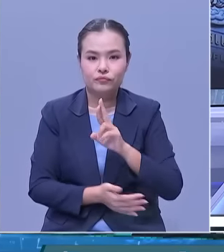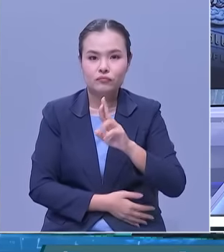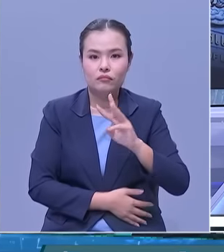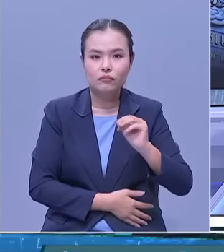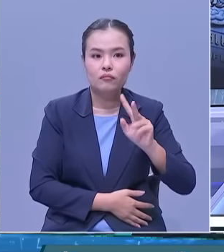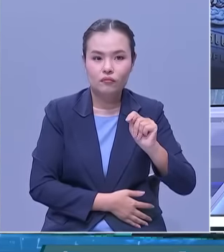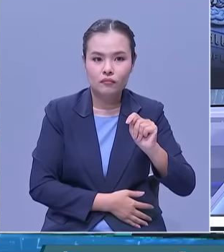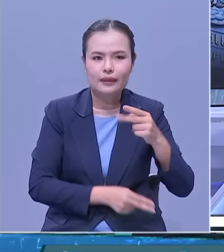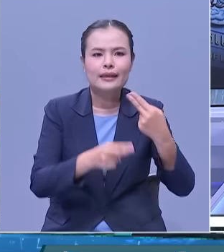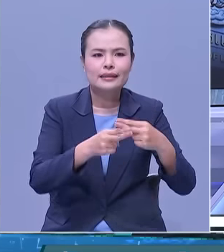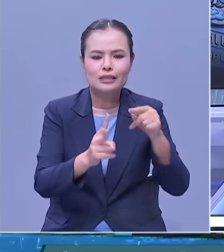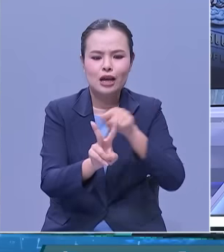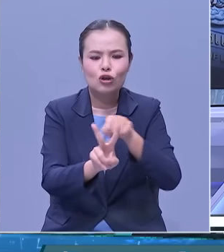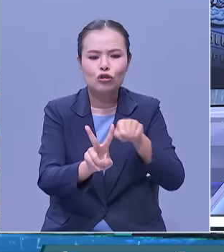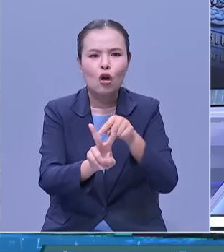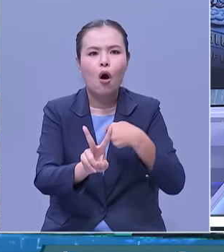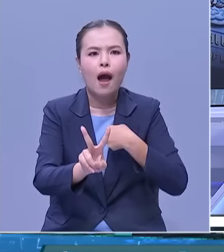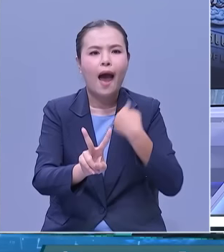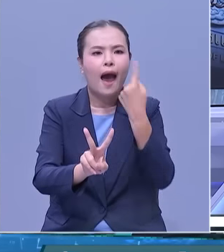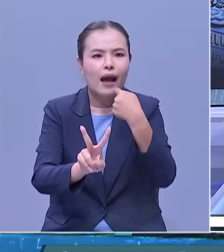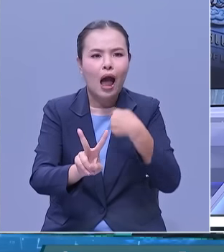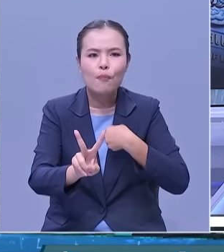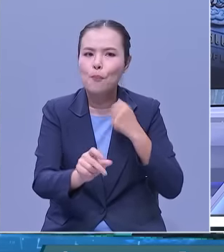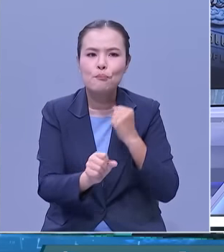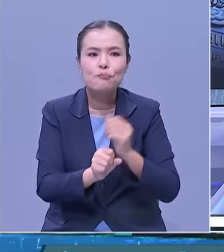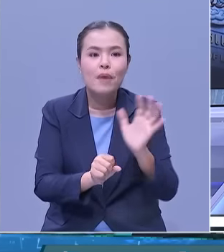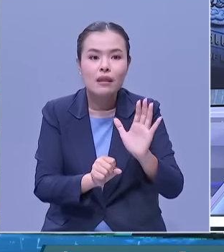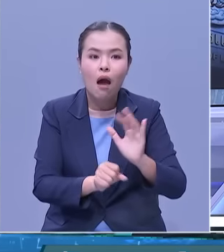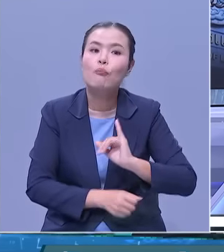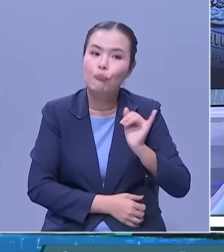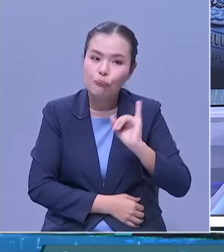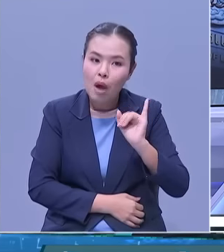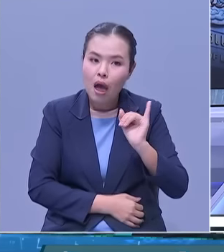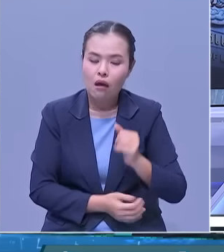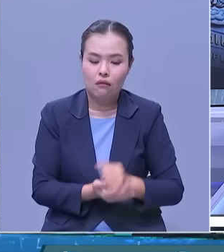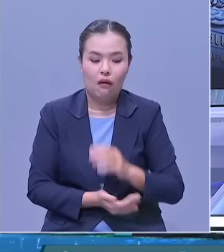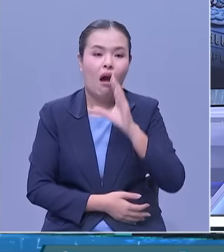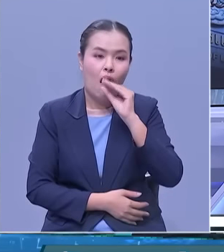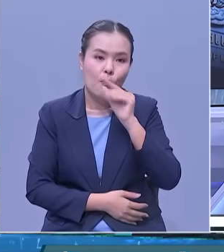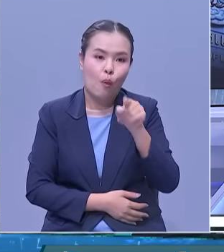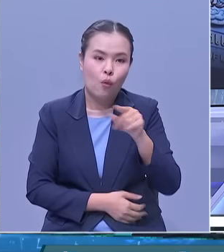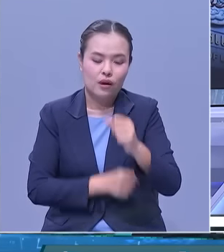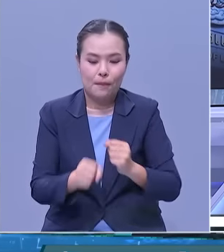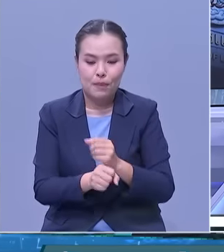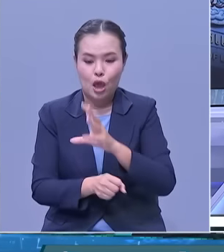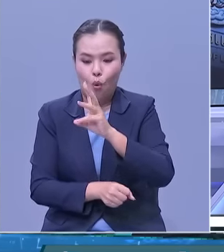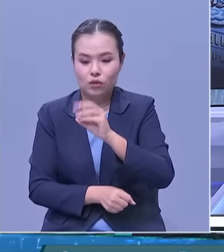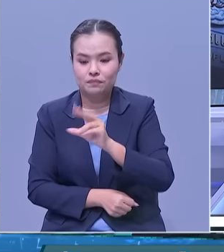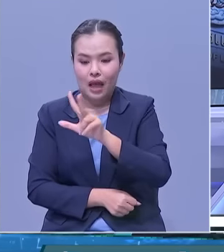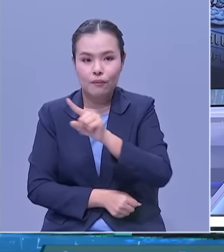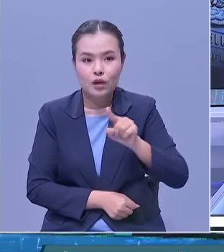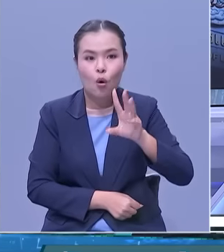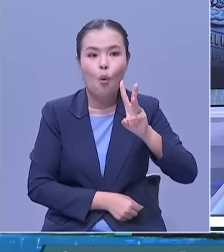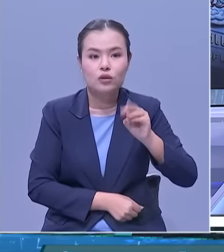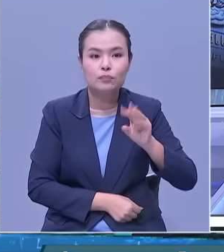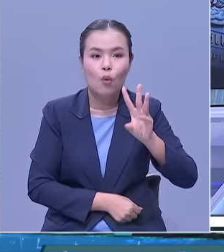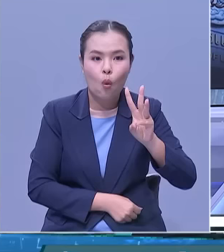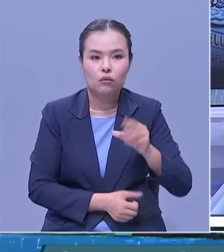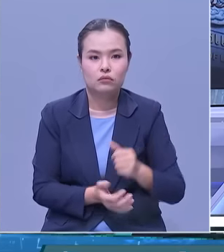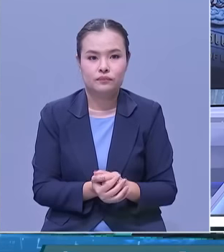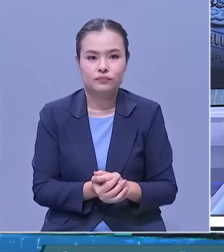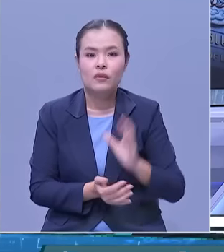ก็เปิดเผยมาสิคนไหนแต่ผมไม่ดีผมไม่ได้ทำอ ่ ะถูกไหมแต่คุณพูดอย่างเงี้ยปี63ถึง66เนี่ยคุณอ